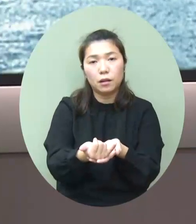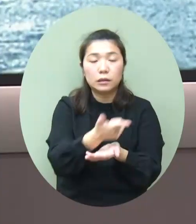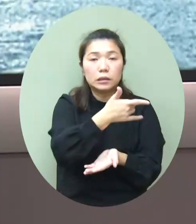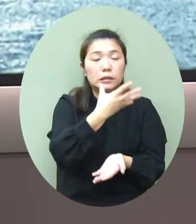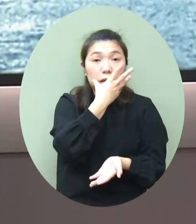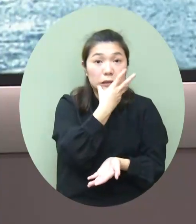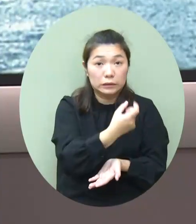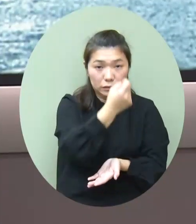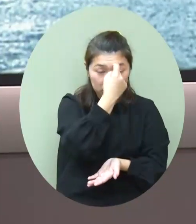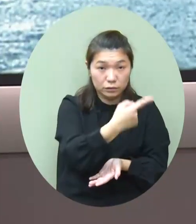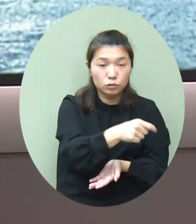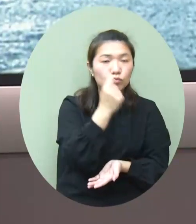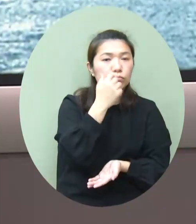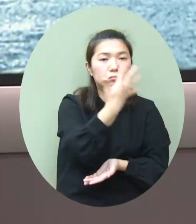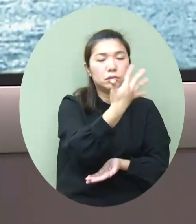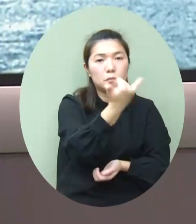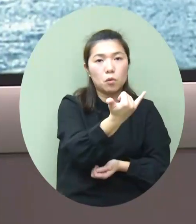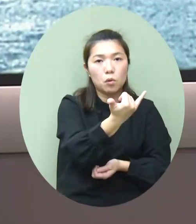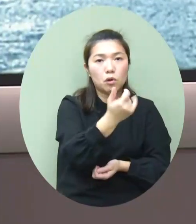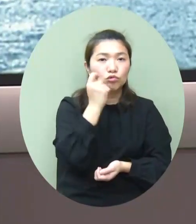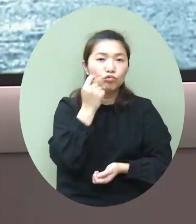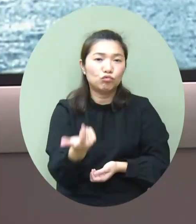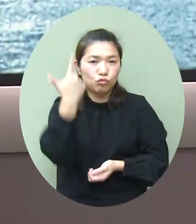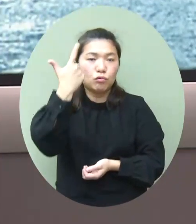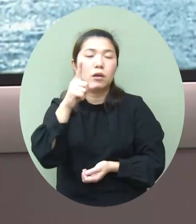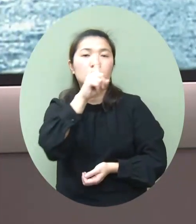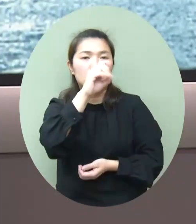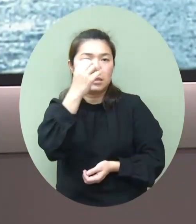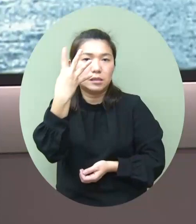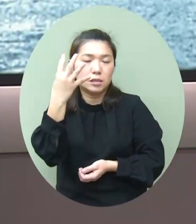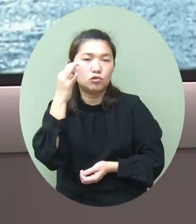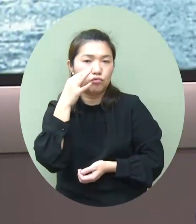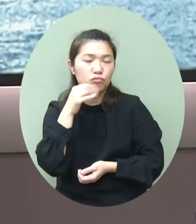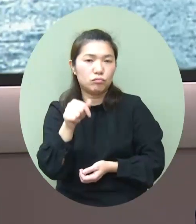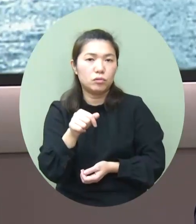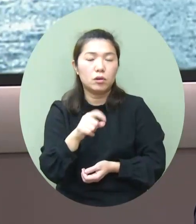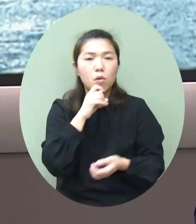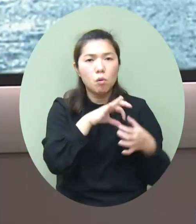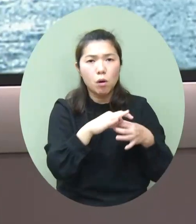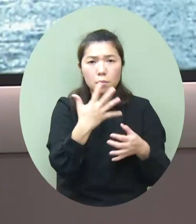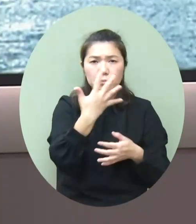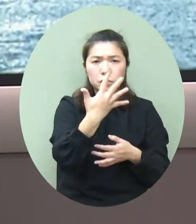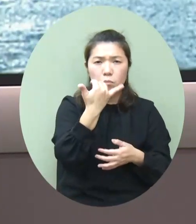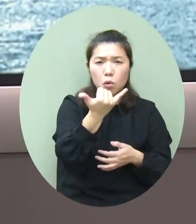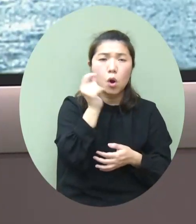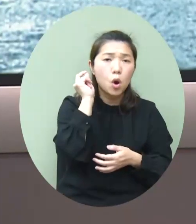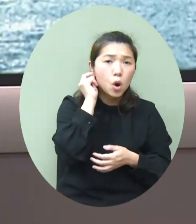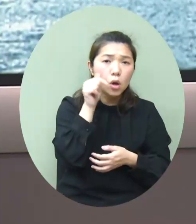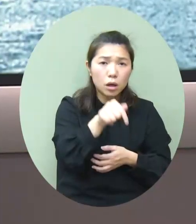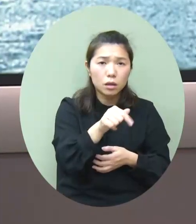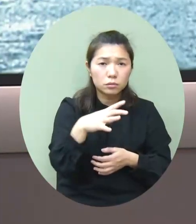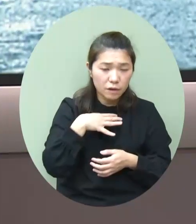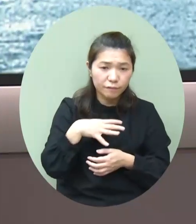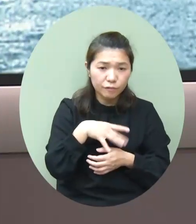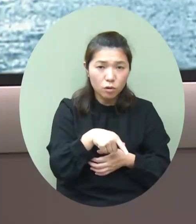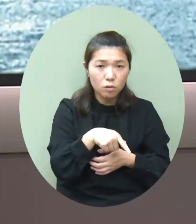是56岁，最老年纪大的是104岁。这个56岁的女士，让我